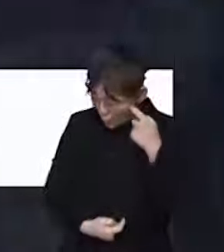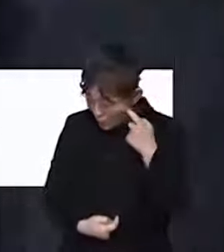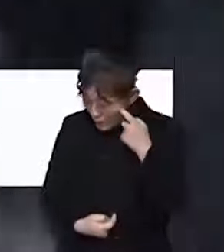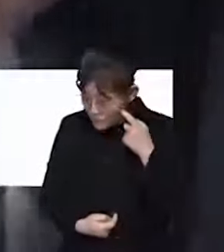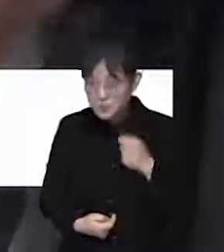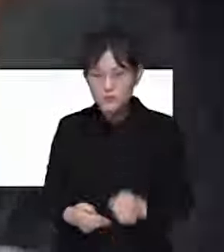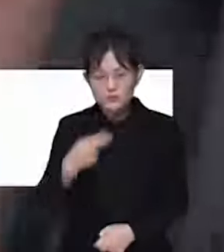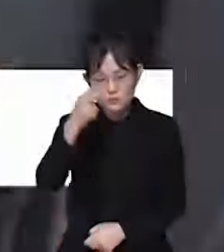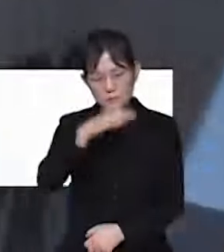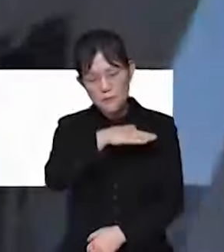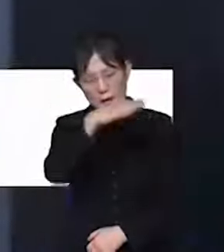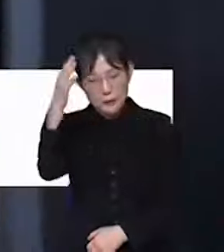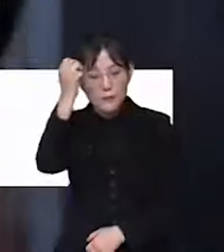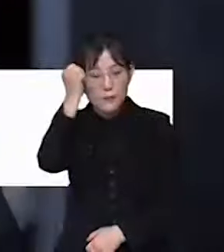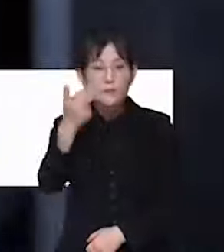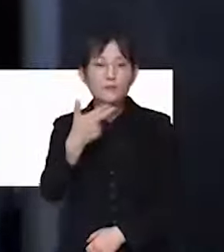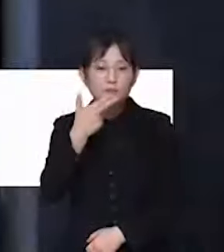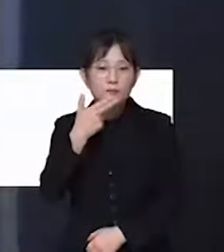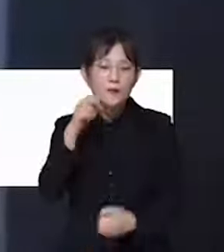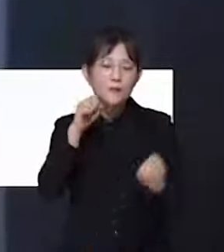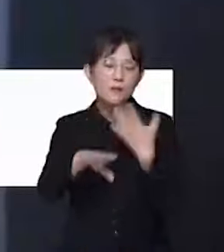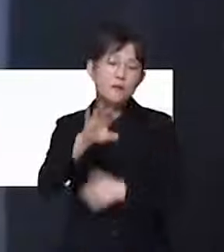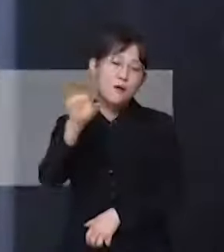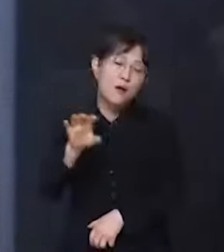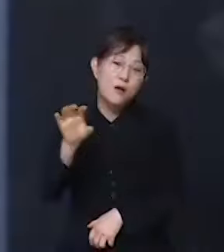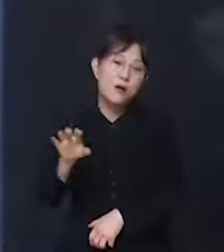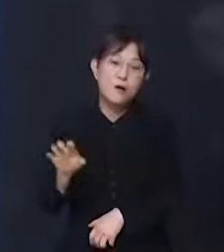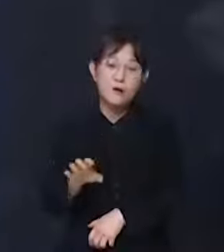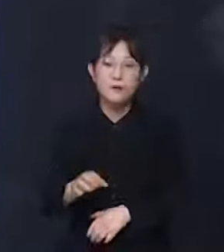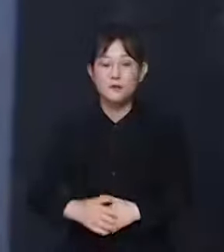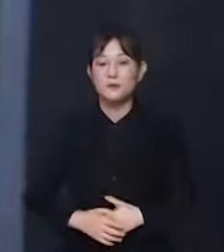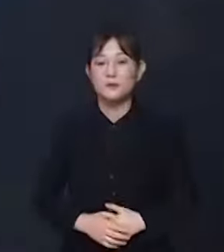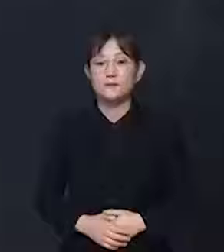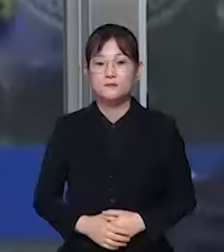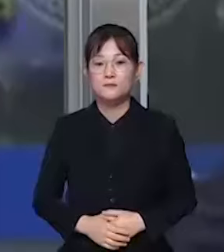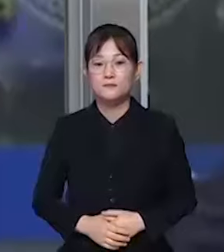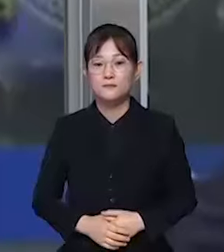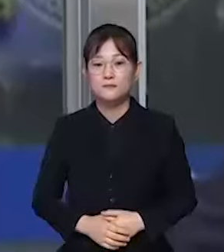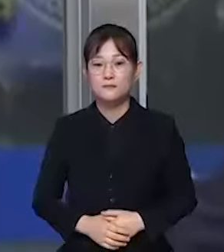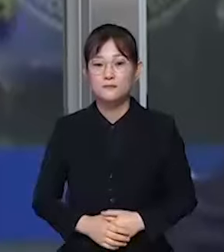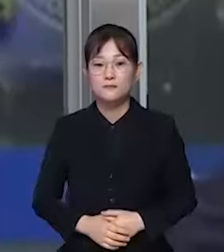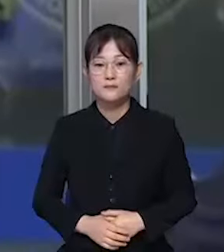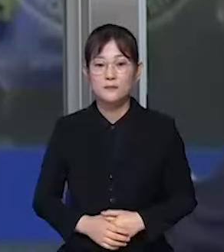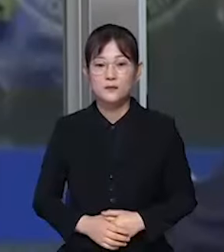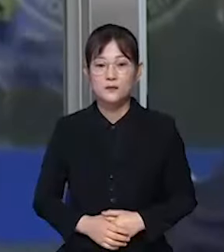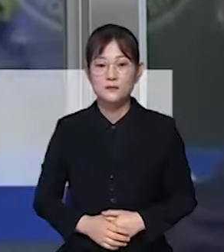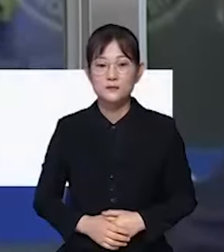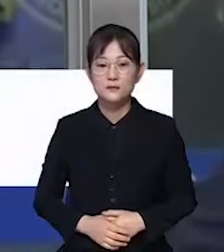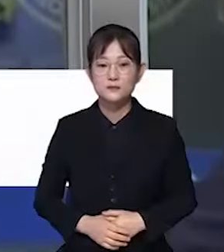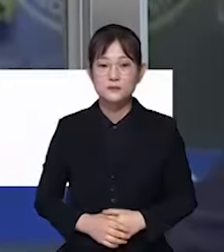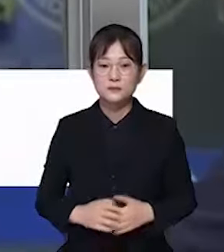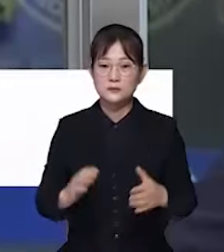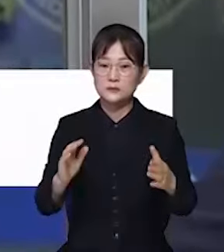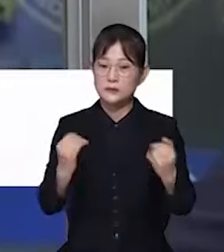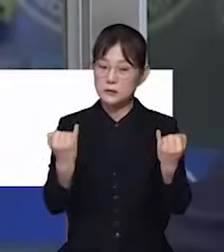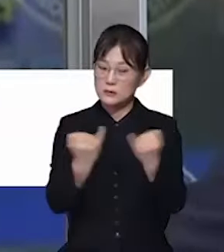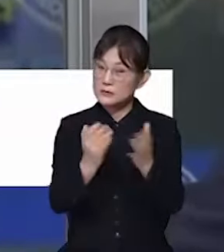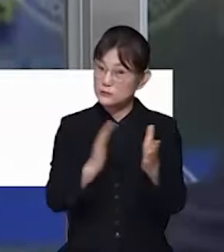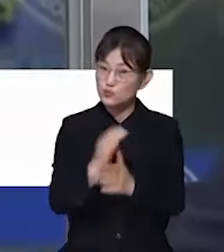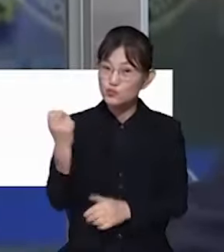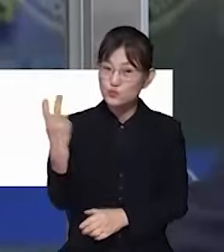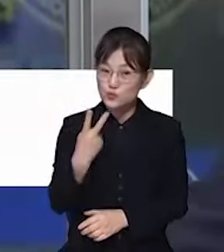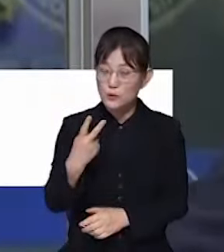많이 마셔 기억을 하지 못한다는 답변만 반복한 것으로 전해졌습니다. 이상적, 경제적으로